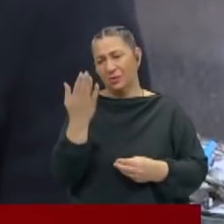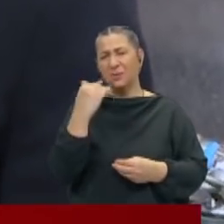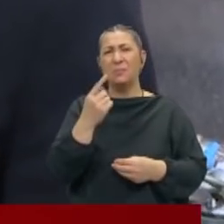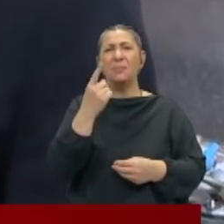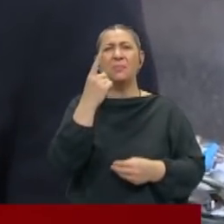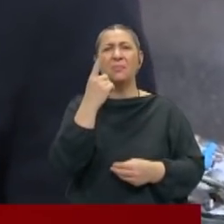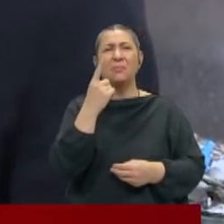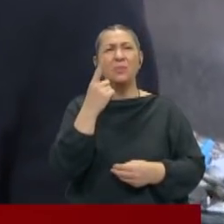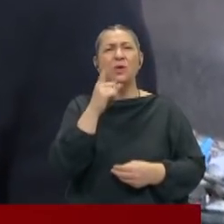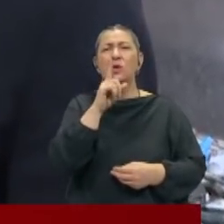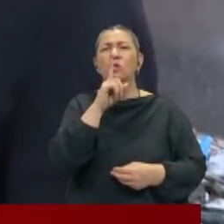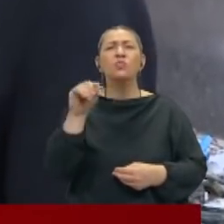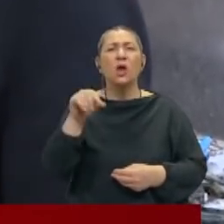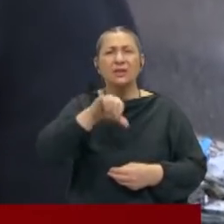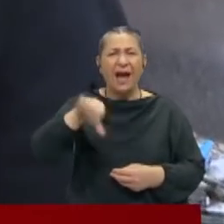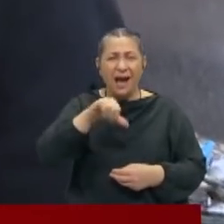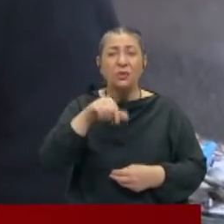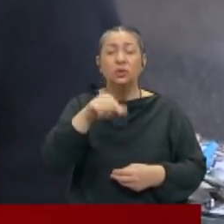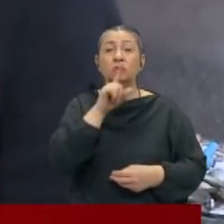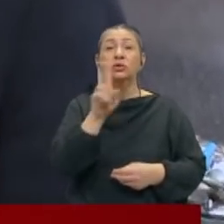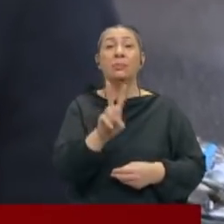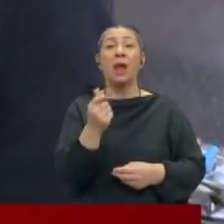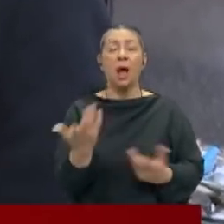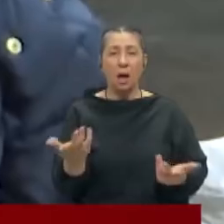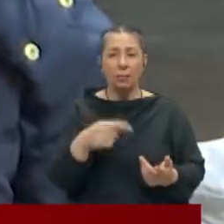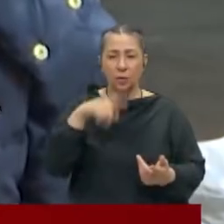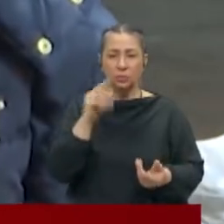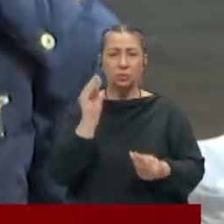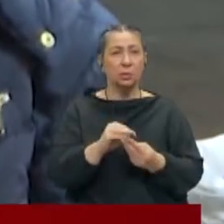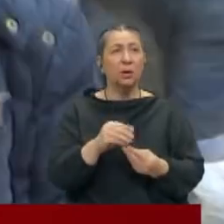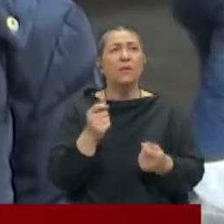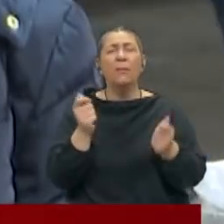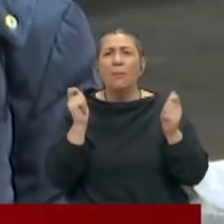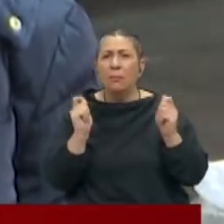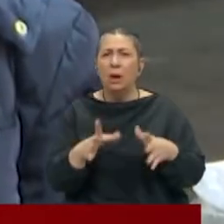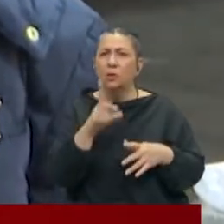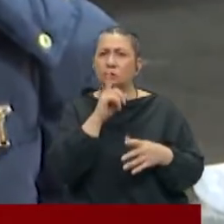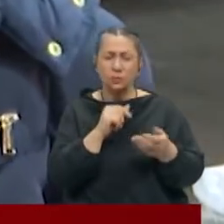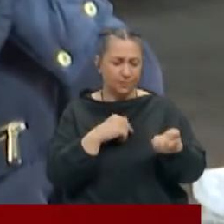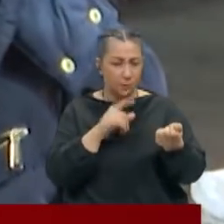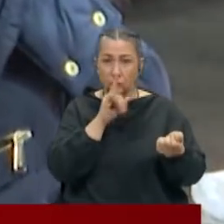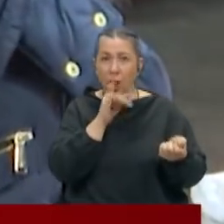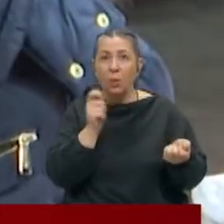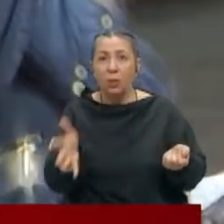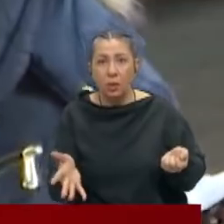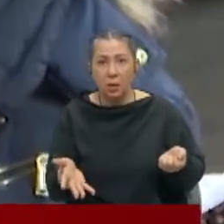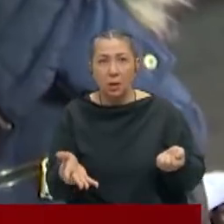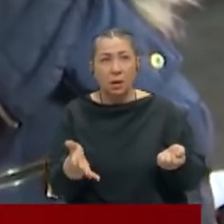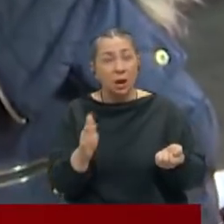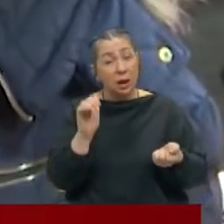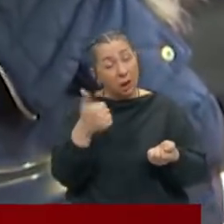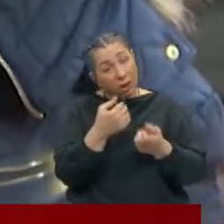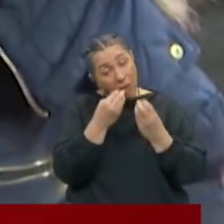bir yağ 100 lirayken şimdi 120 lira. Günlük zam geliyor. Fiyatlar çok pahalı. 100 lira ayırdım, 150 lira gitti şimdi.